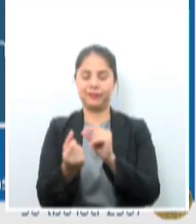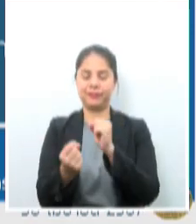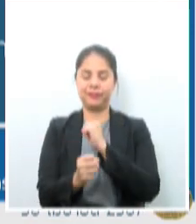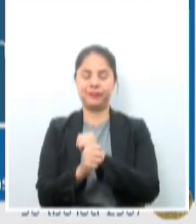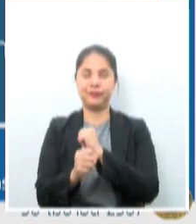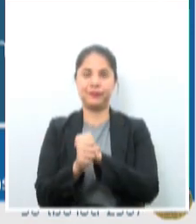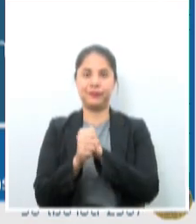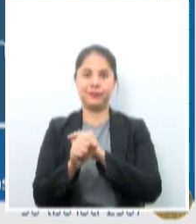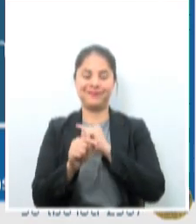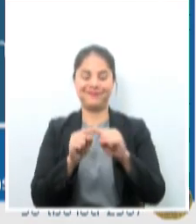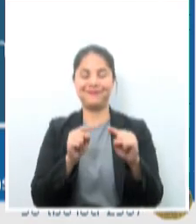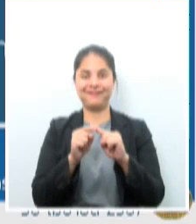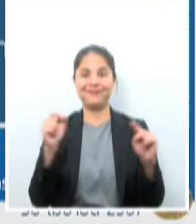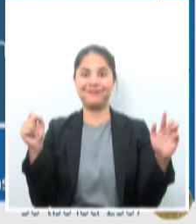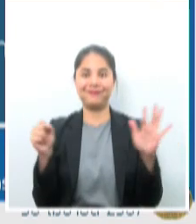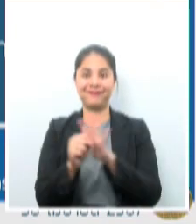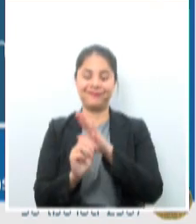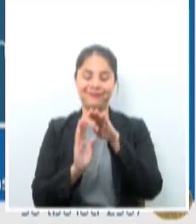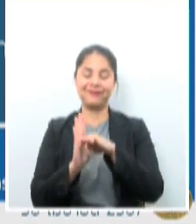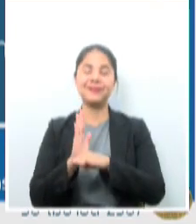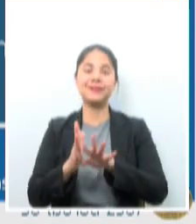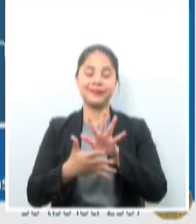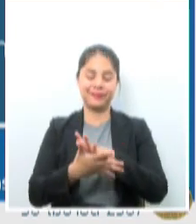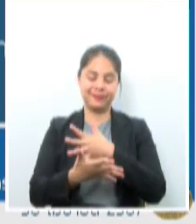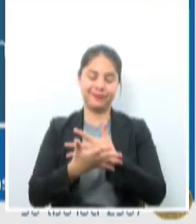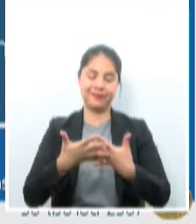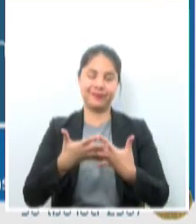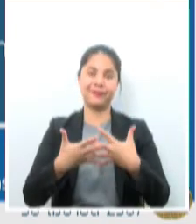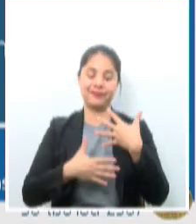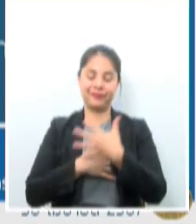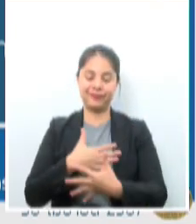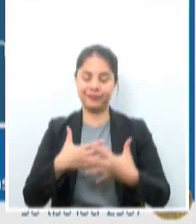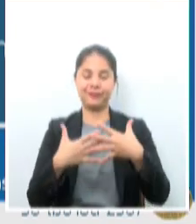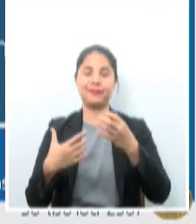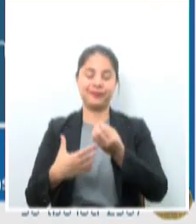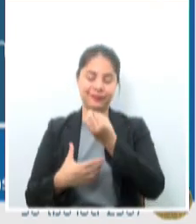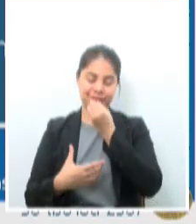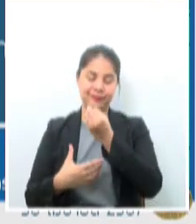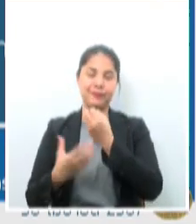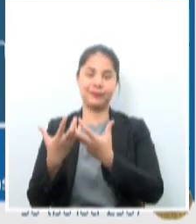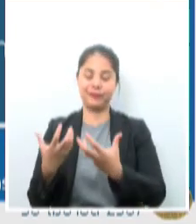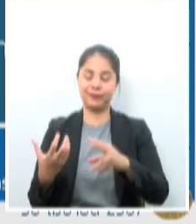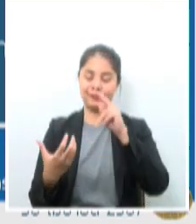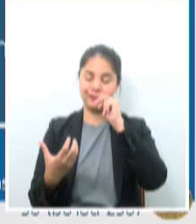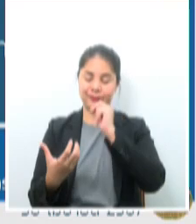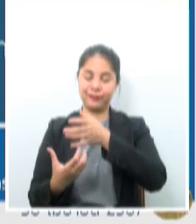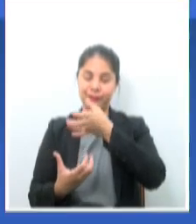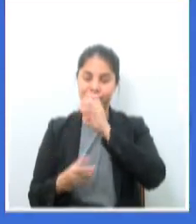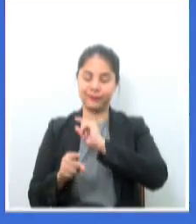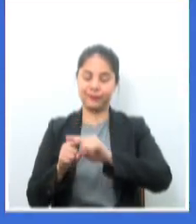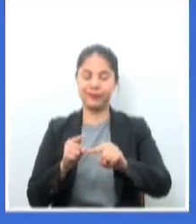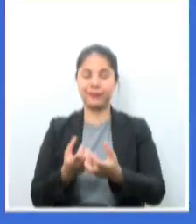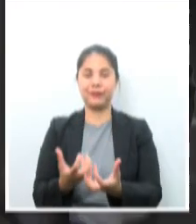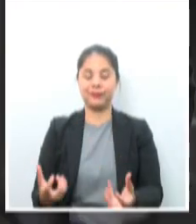รค์และหลากหลายมีการดำเนินการตามมาตรฐานด้านสุขภาพอาหารน้ำและมาตรฐานในการจัดการขยะมูลฝ